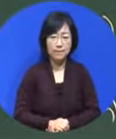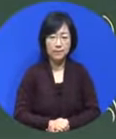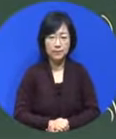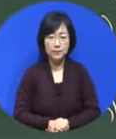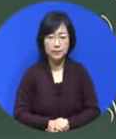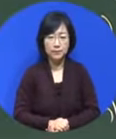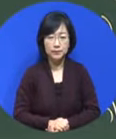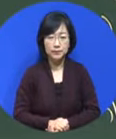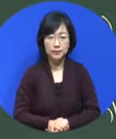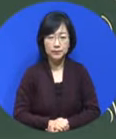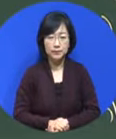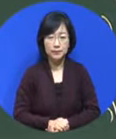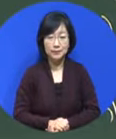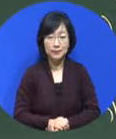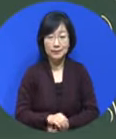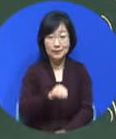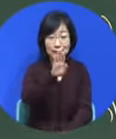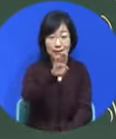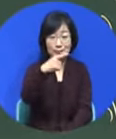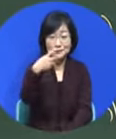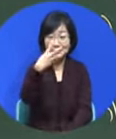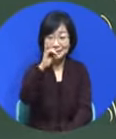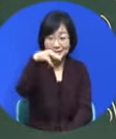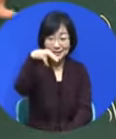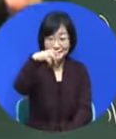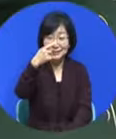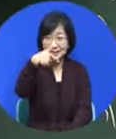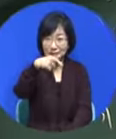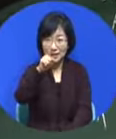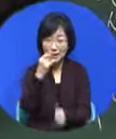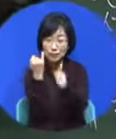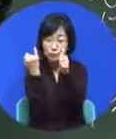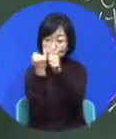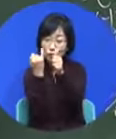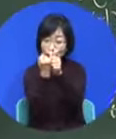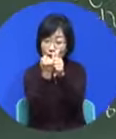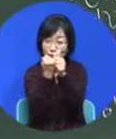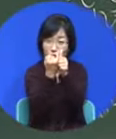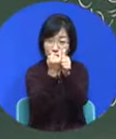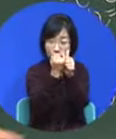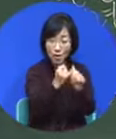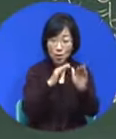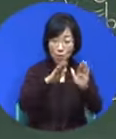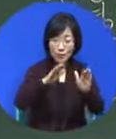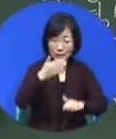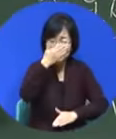사람이구나 말하브가 아라고 하는